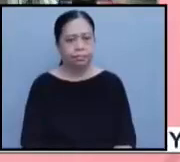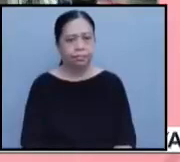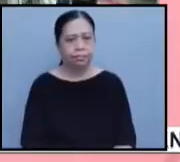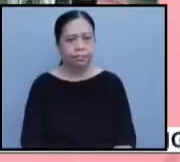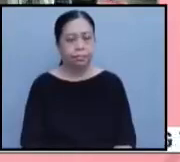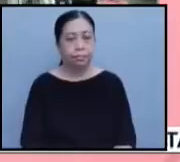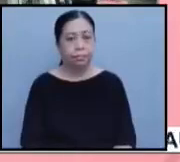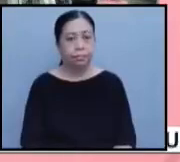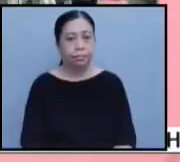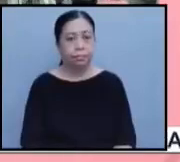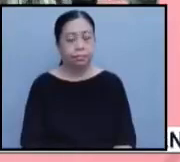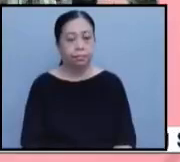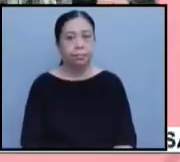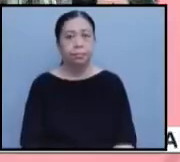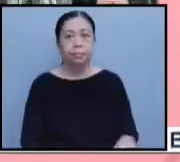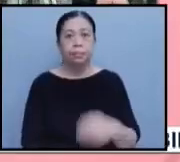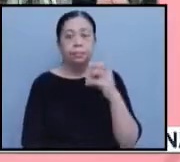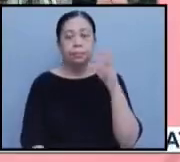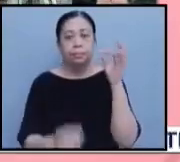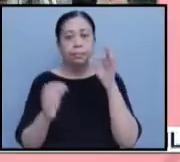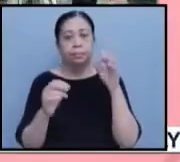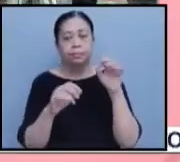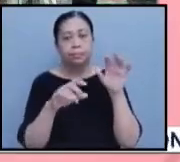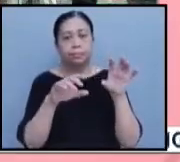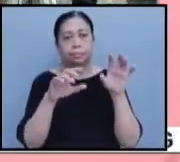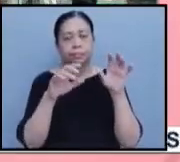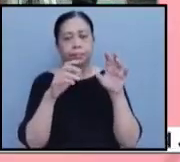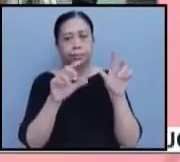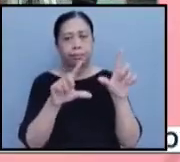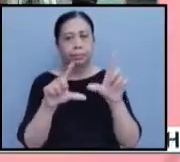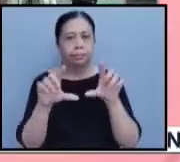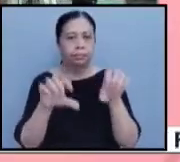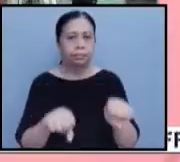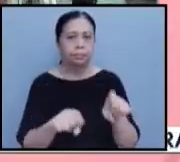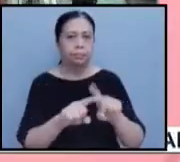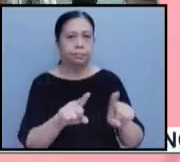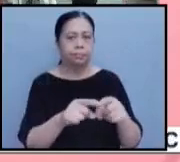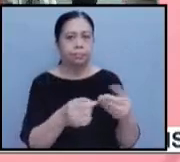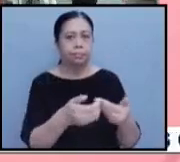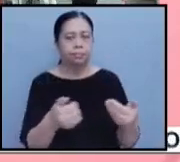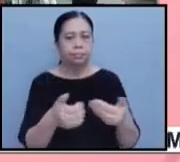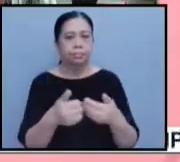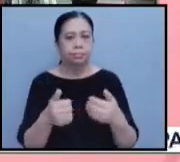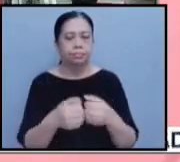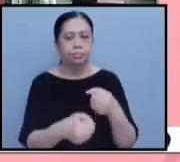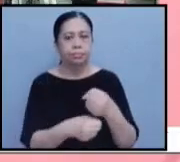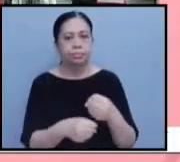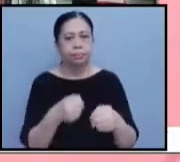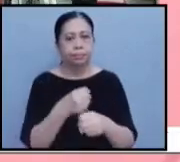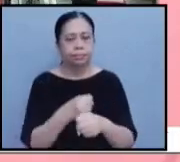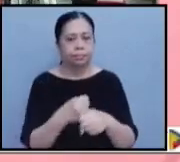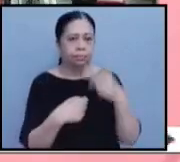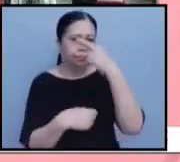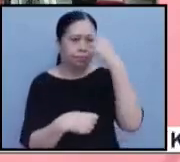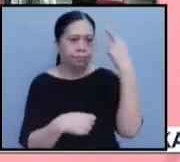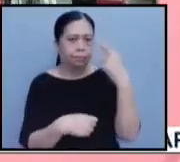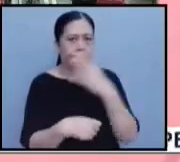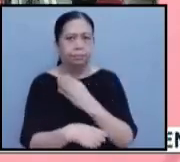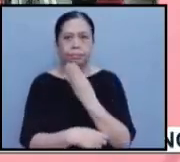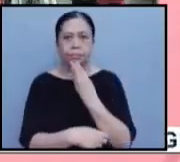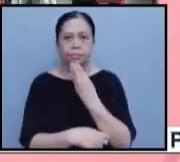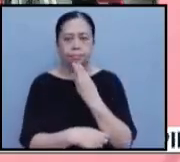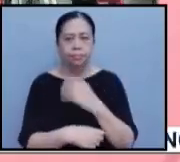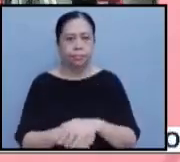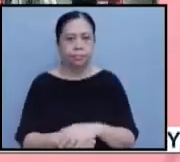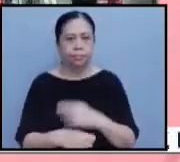anim na drug suspect ang matagumpay na naaresto sa magkakahiwalay na operasyon sa Cotabato, Rizal at Bacolod City. Nagbabalik